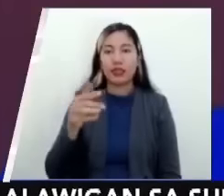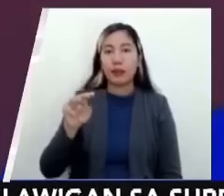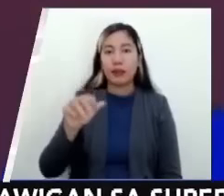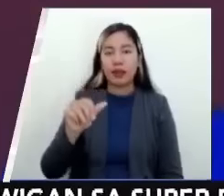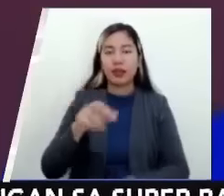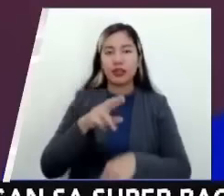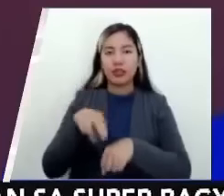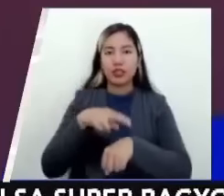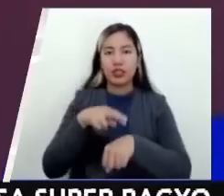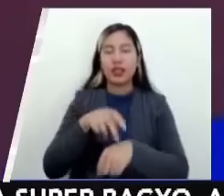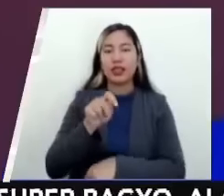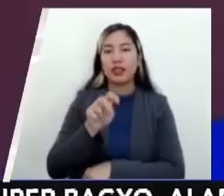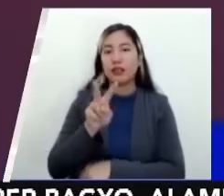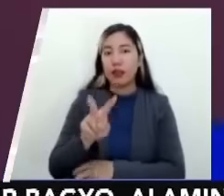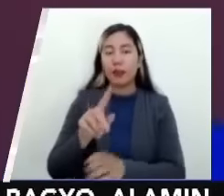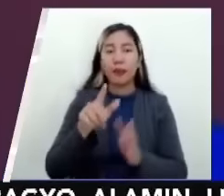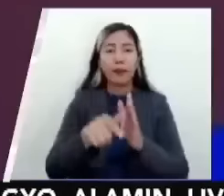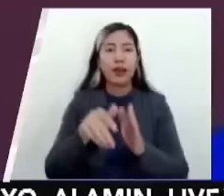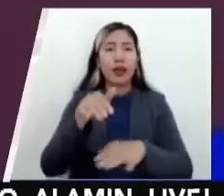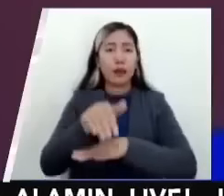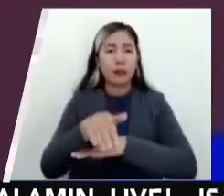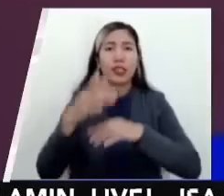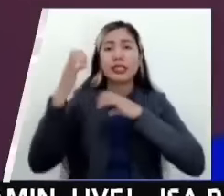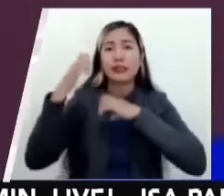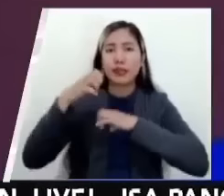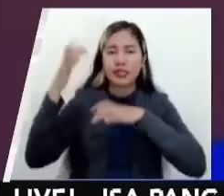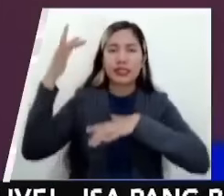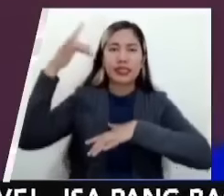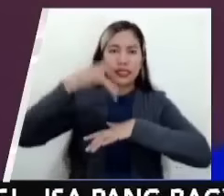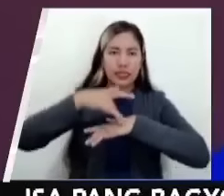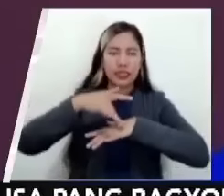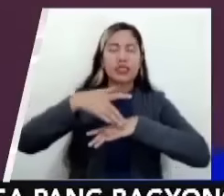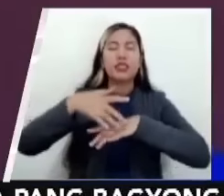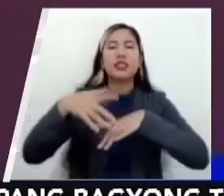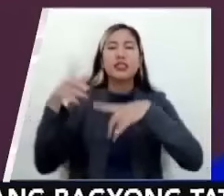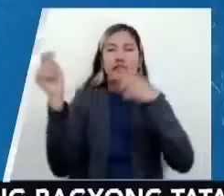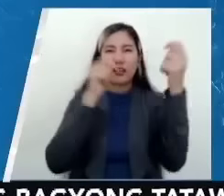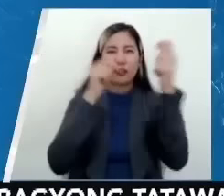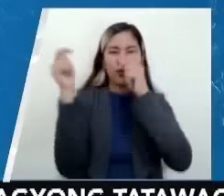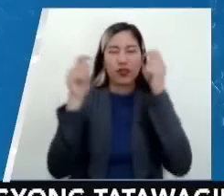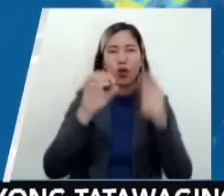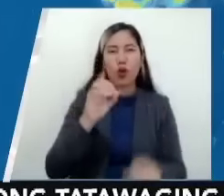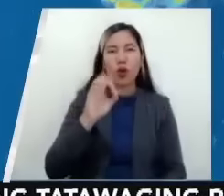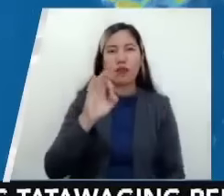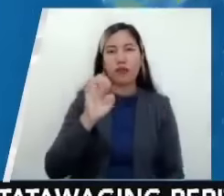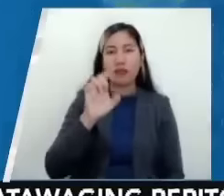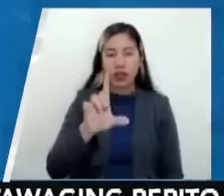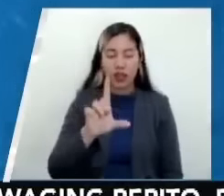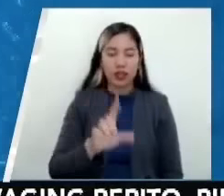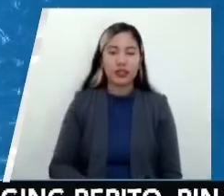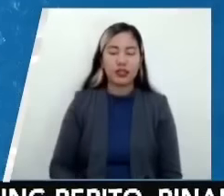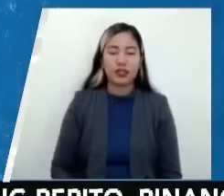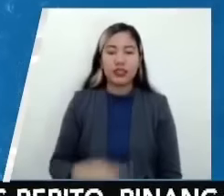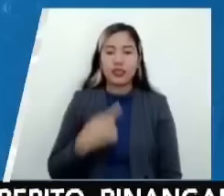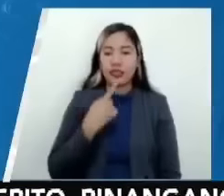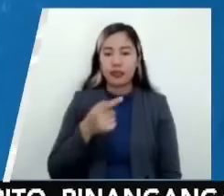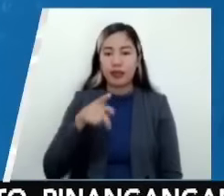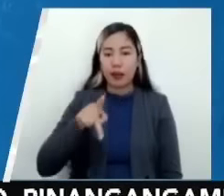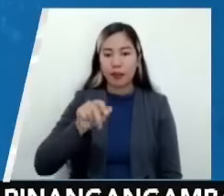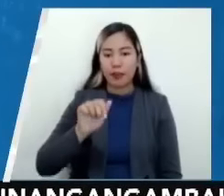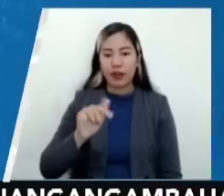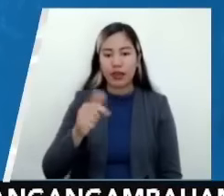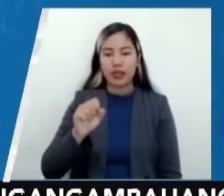Mamayang hapon nga po inaasahang magla-landfall ang Super Typhoon Ophel. Base sa track ng PAGASA, posibleng tumbukin ito